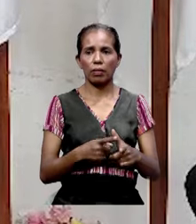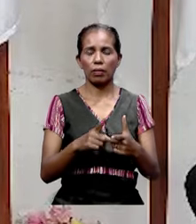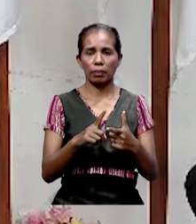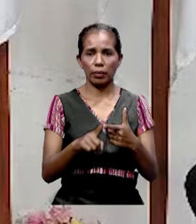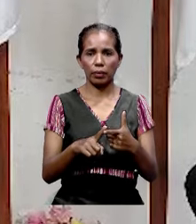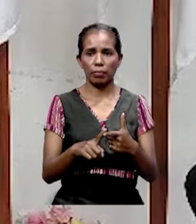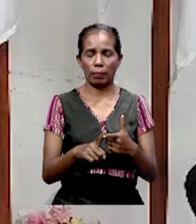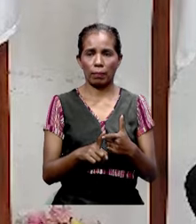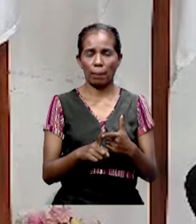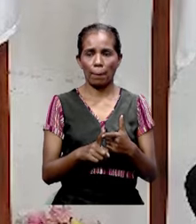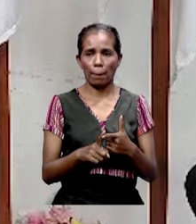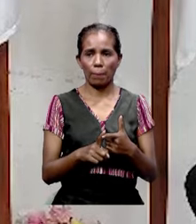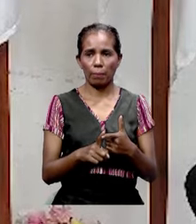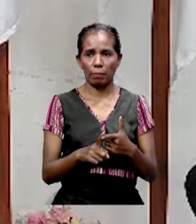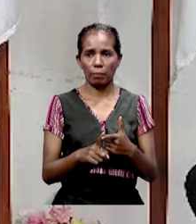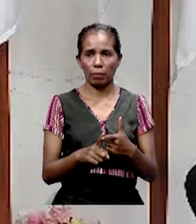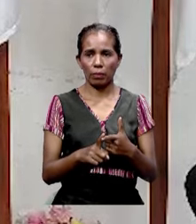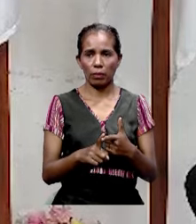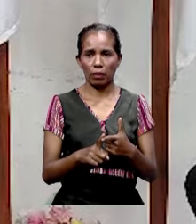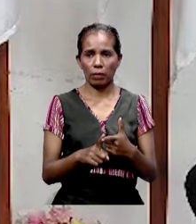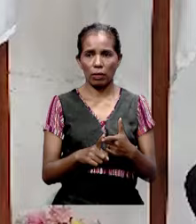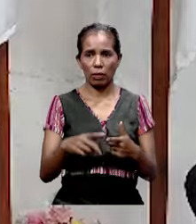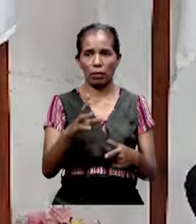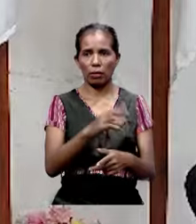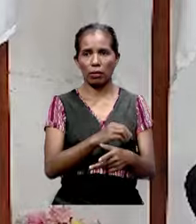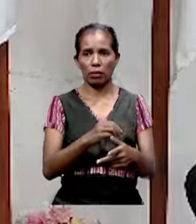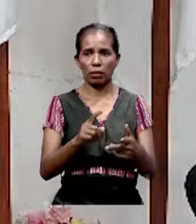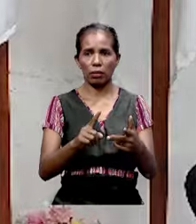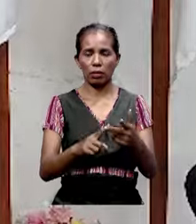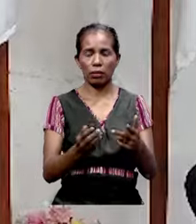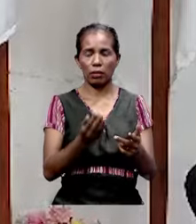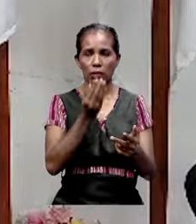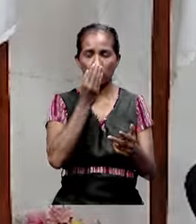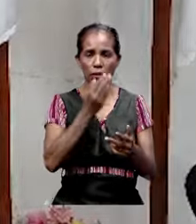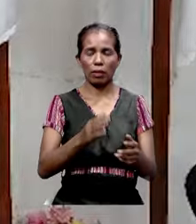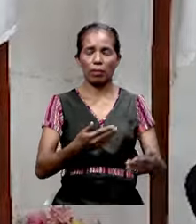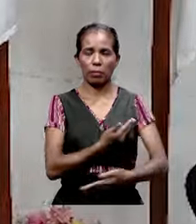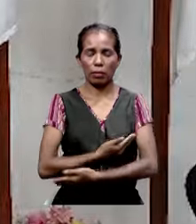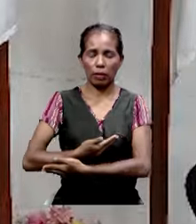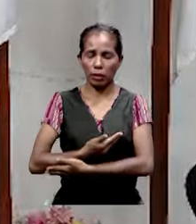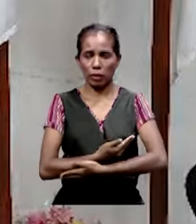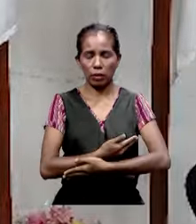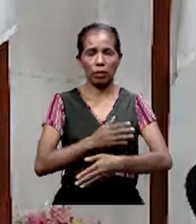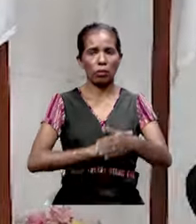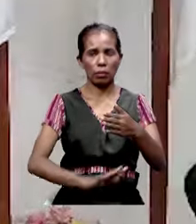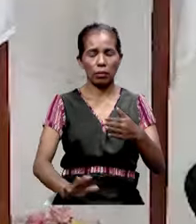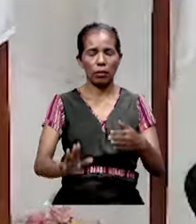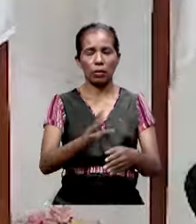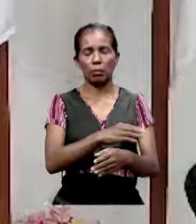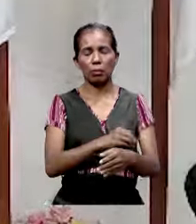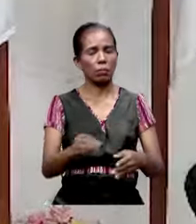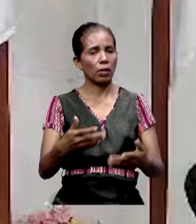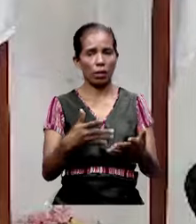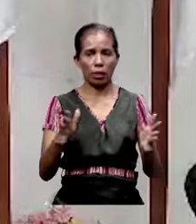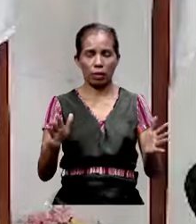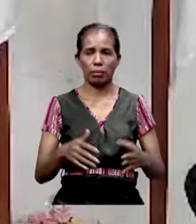Depois NGT itu tawa labar ini nomor 6 babi BBC of Morris itu nih mami stock